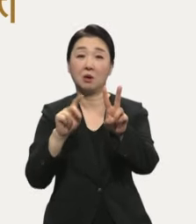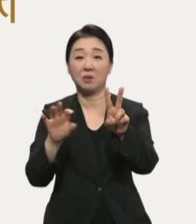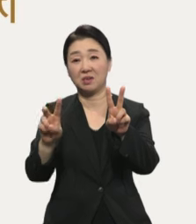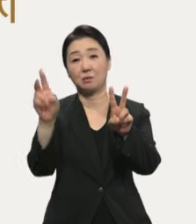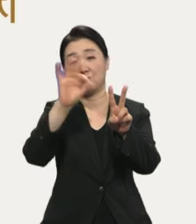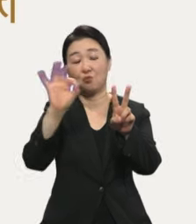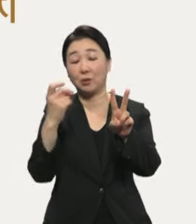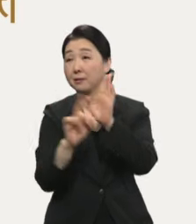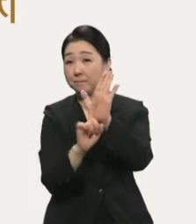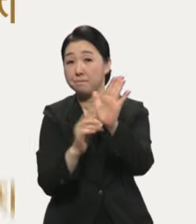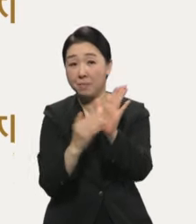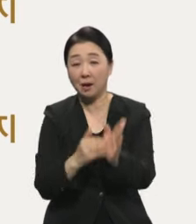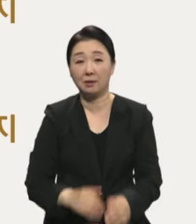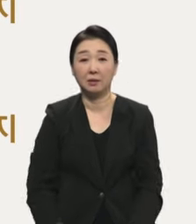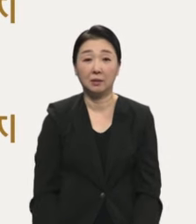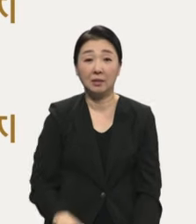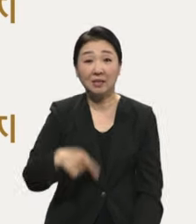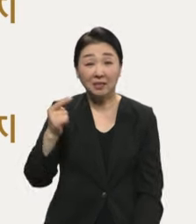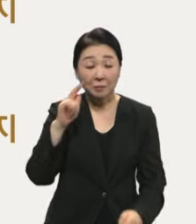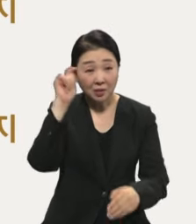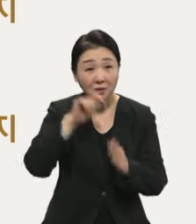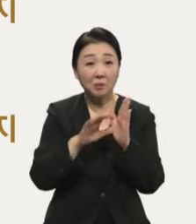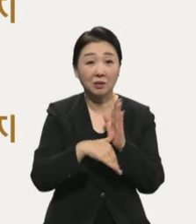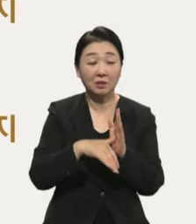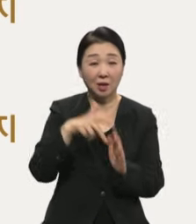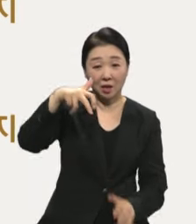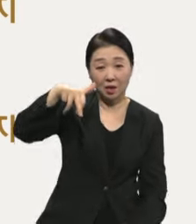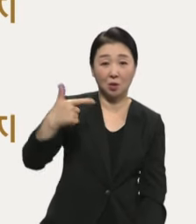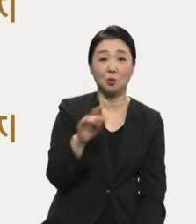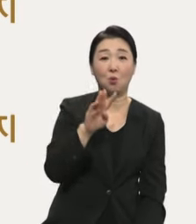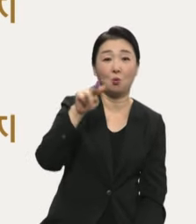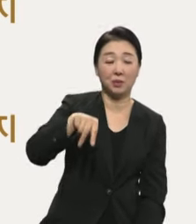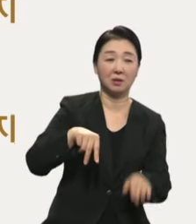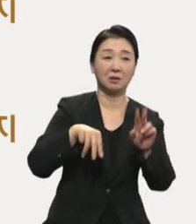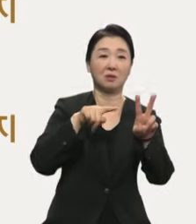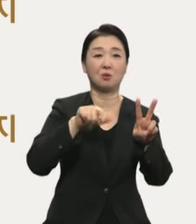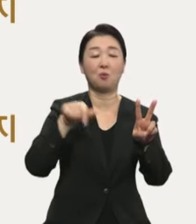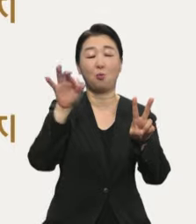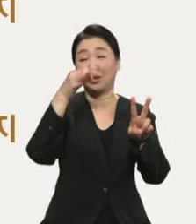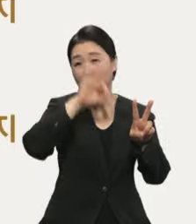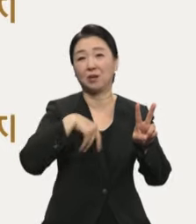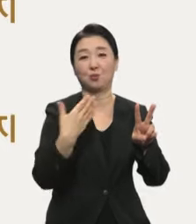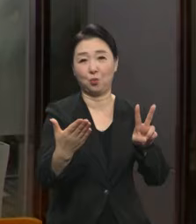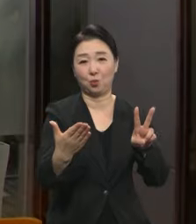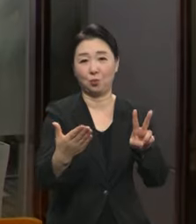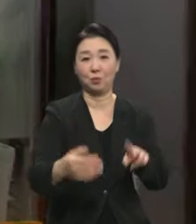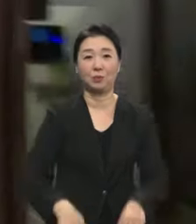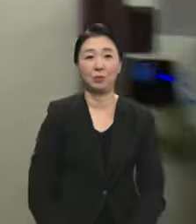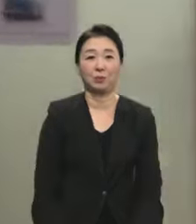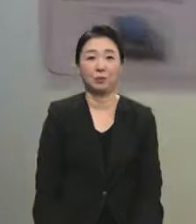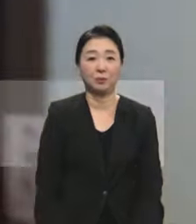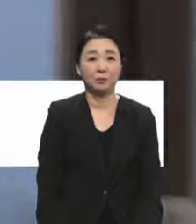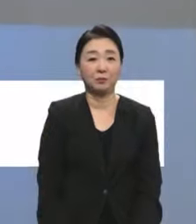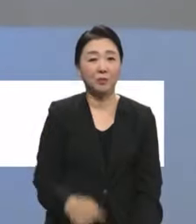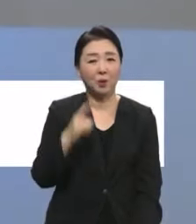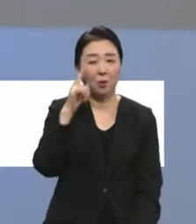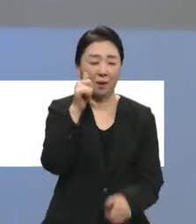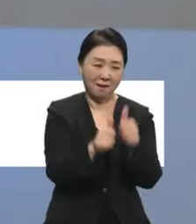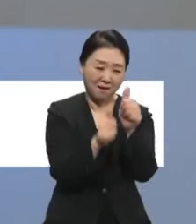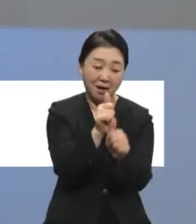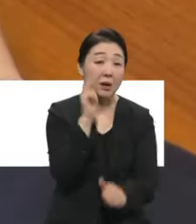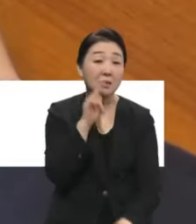2.2%로 재공지했습니다. 다음 날 새벽, 코빗은 2.5% 이자를 주겠다고 했습니다. 아무래도 경쟁이 붙다